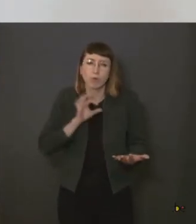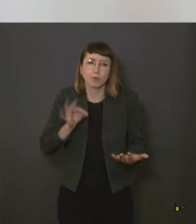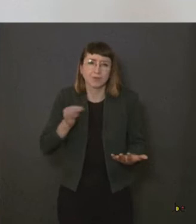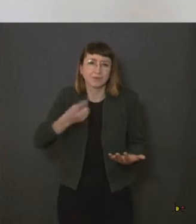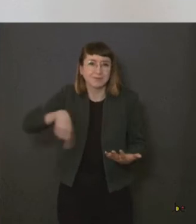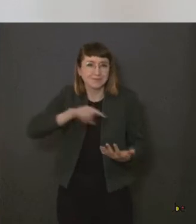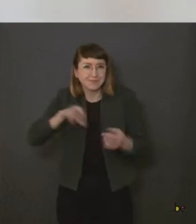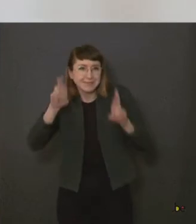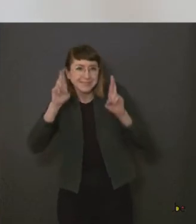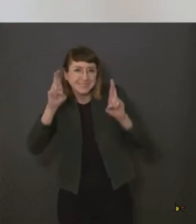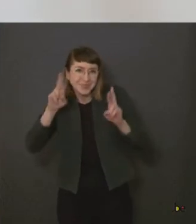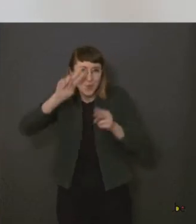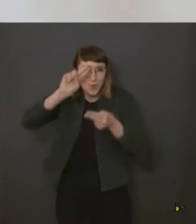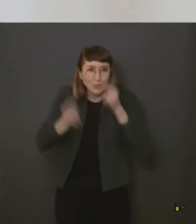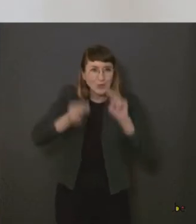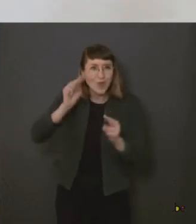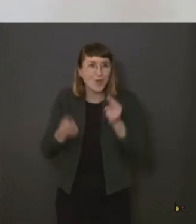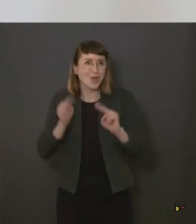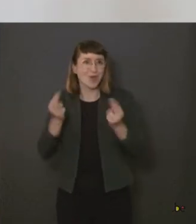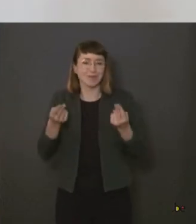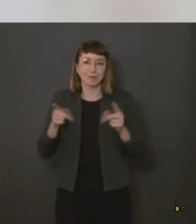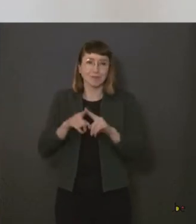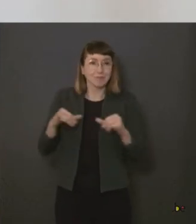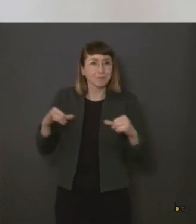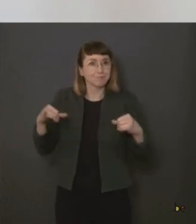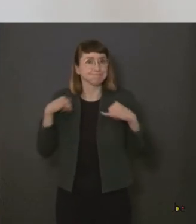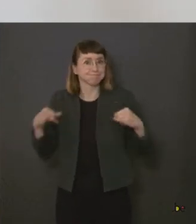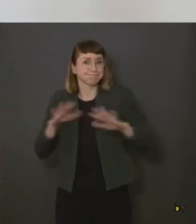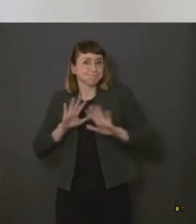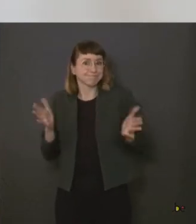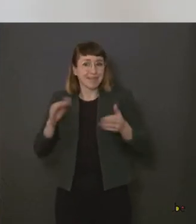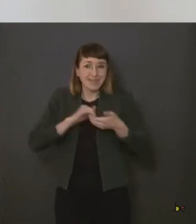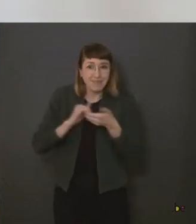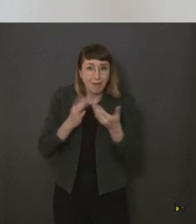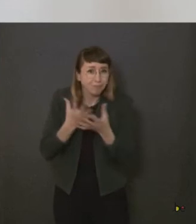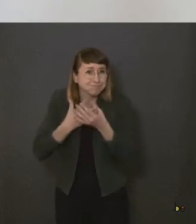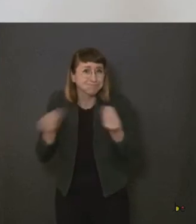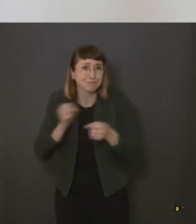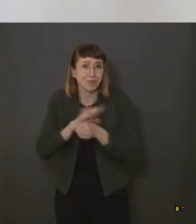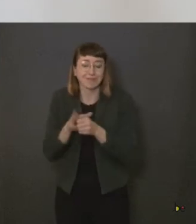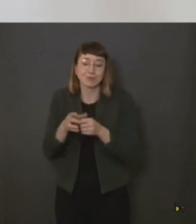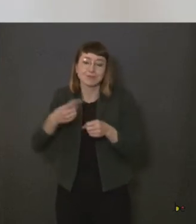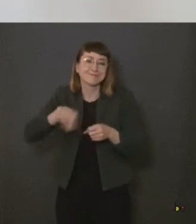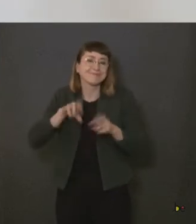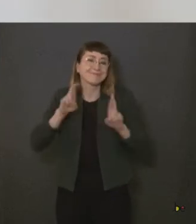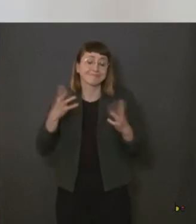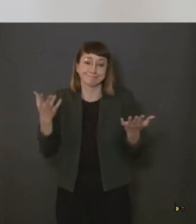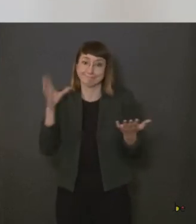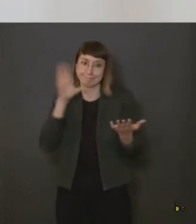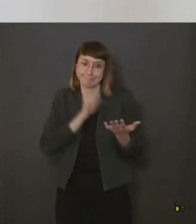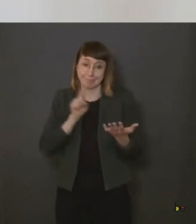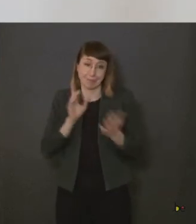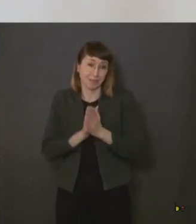έναν χειμώνα χωρίς κορονοϊό. Γνωρίζω πως πολλοί άνθρωποι έχουν κουραστεί και πιο συγκεκριμένα οι γιατροί και οι